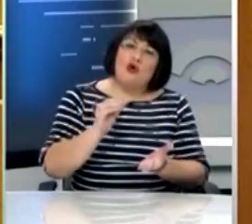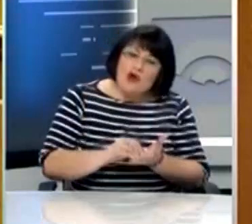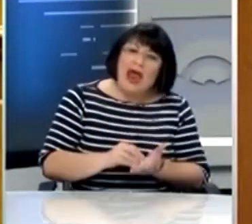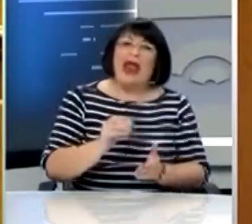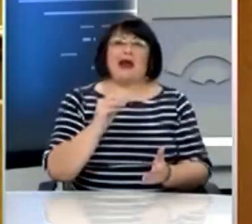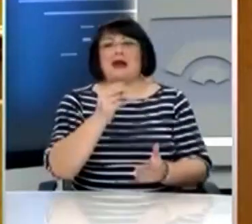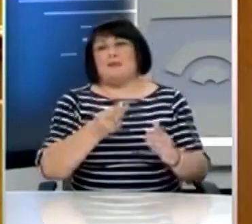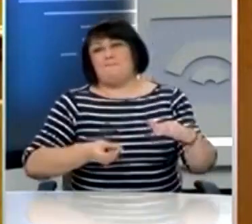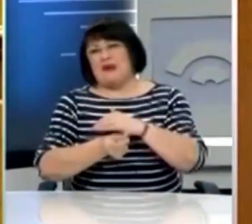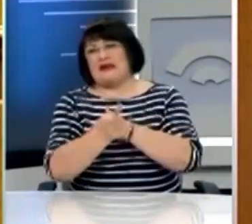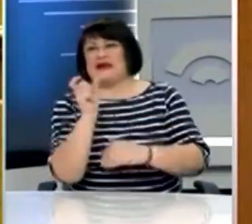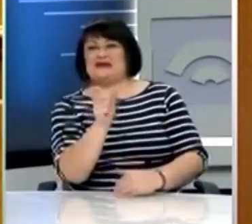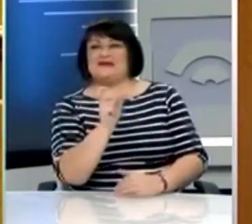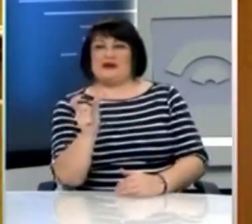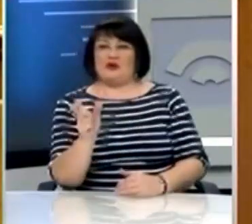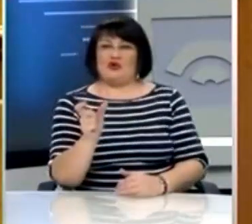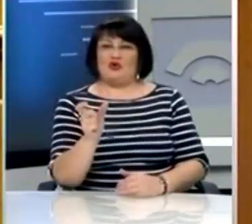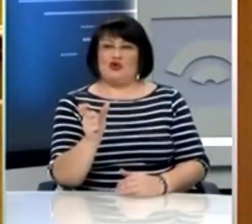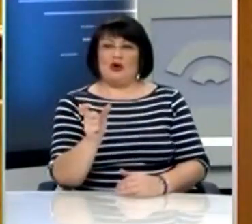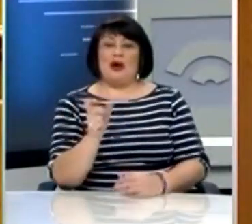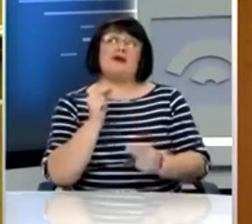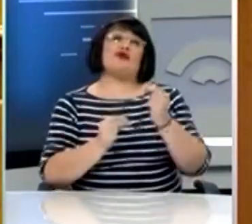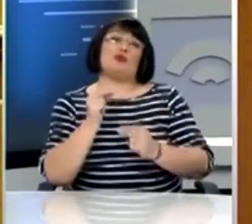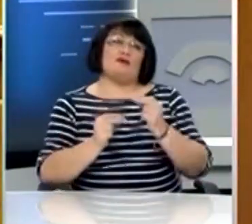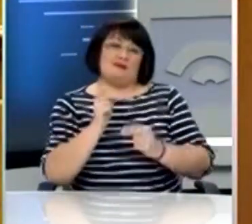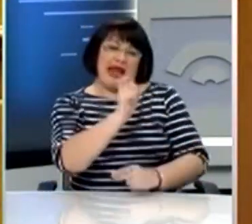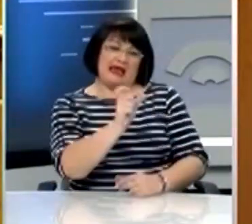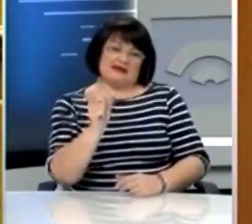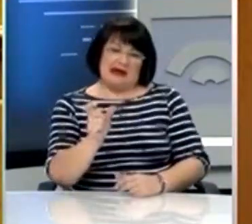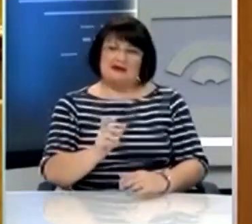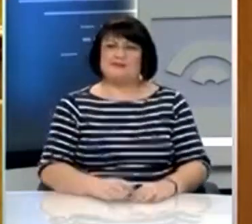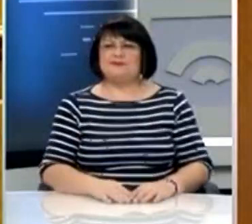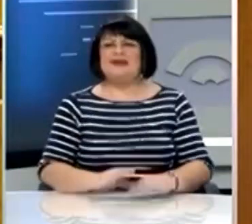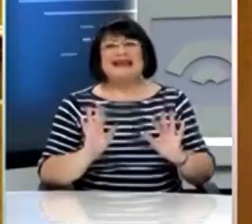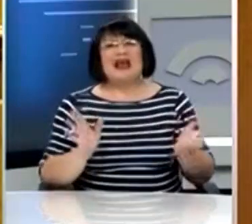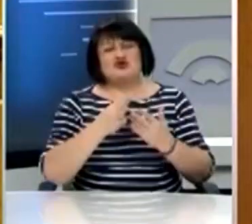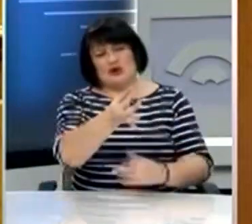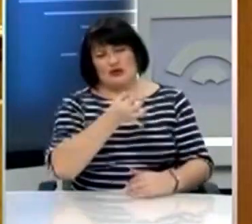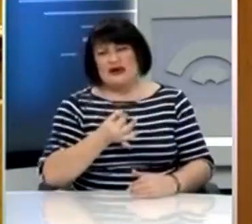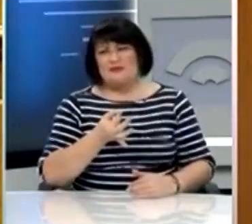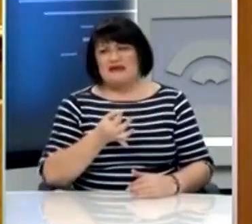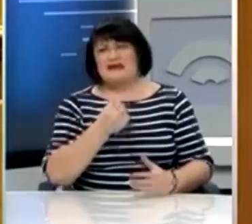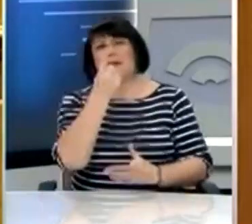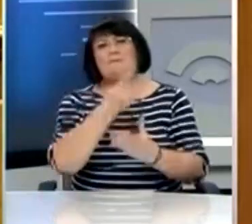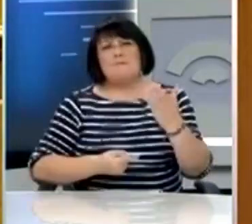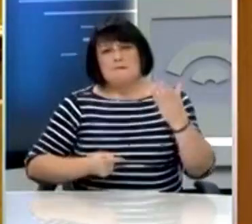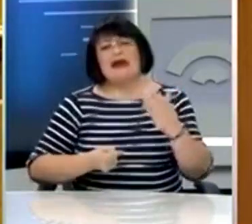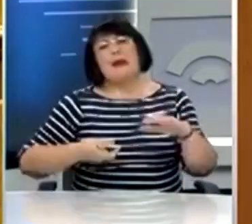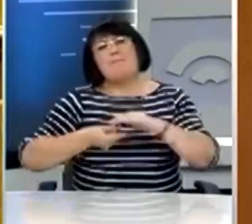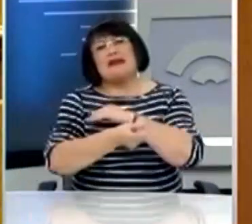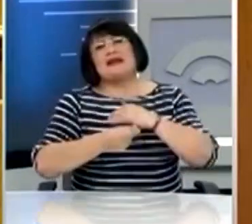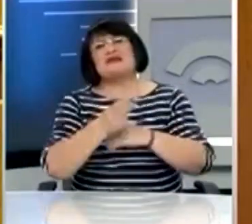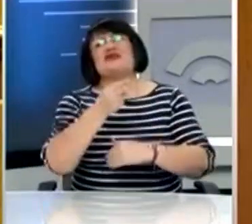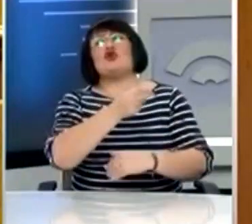θα σας εξηγήσω γιατί αυτό είναι προβληματικό. Αλλά εν πάση περιπτώσει αυτό που είπατε, ότι το προσφυγικό παύλα μεταναστευτικό